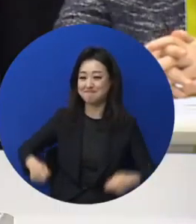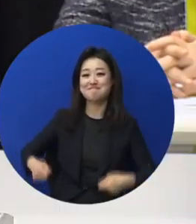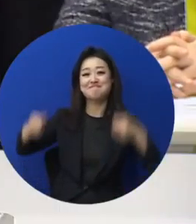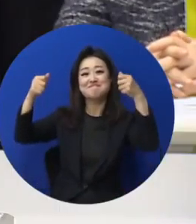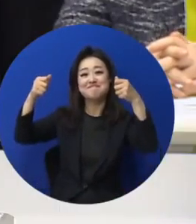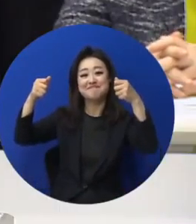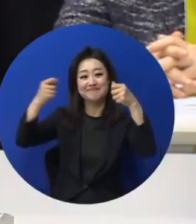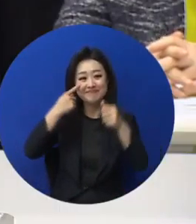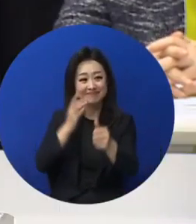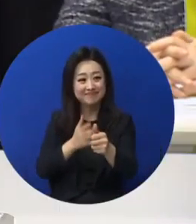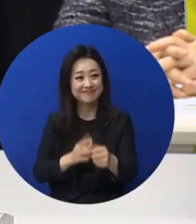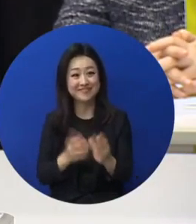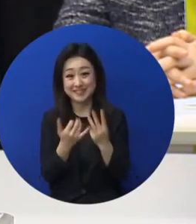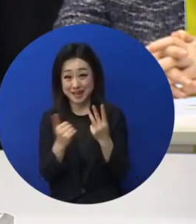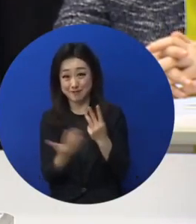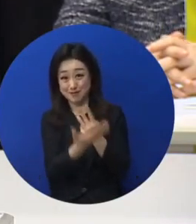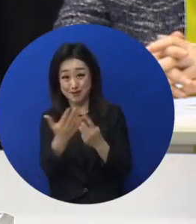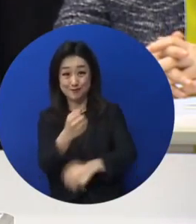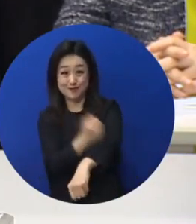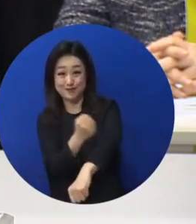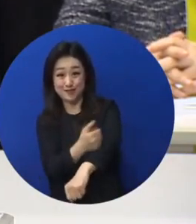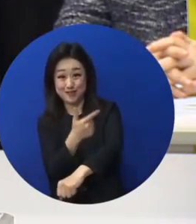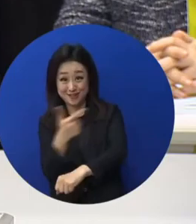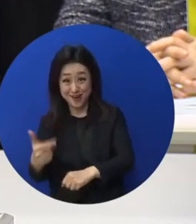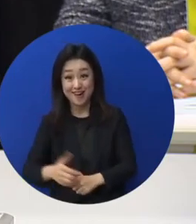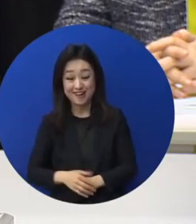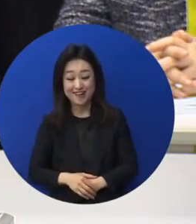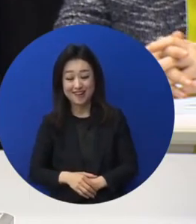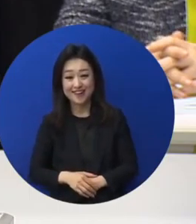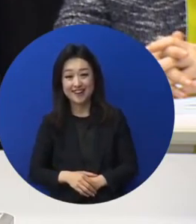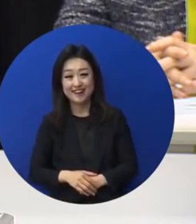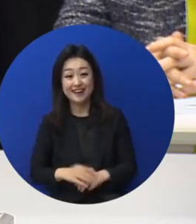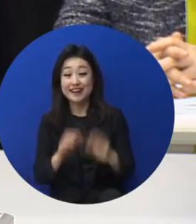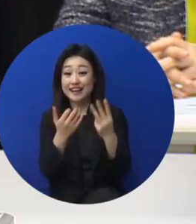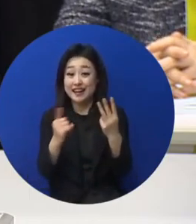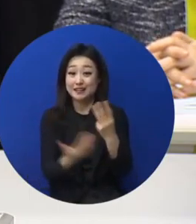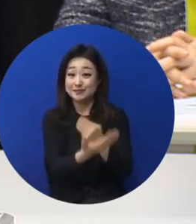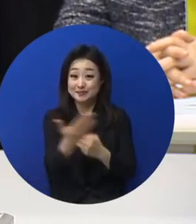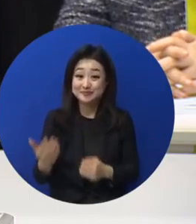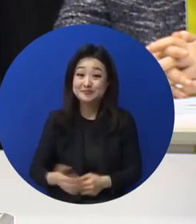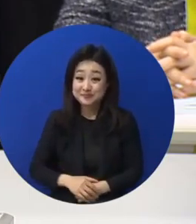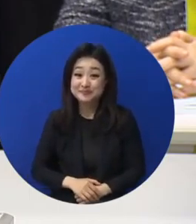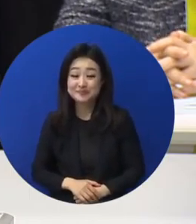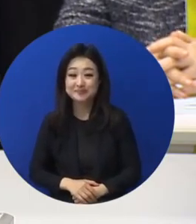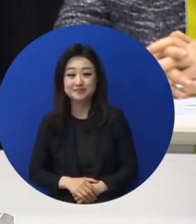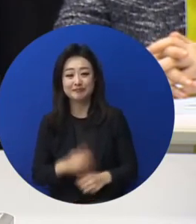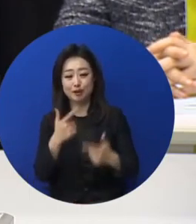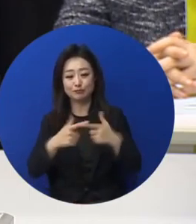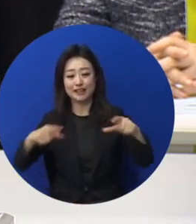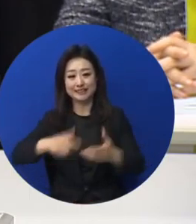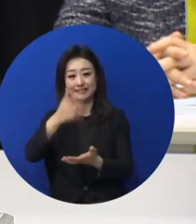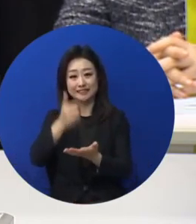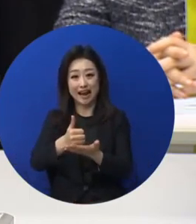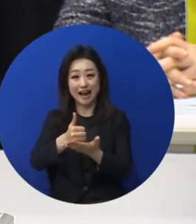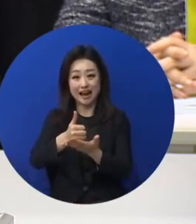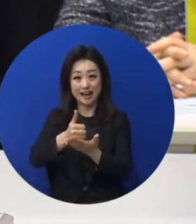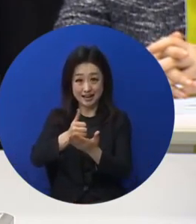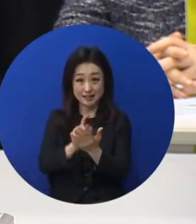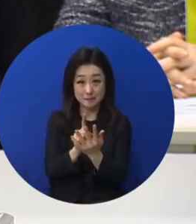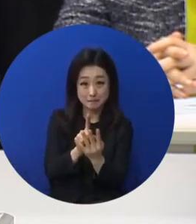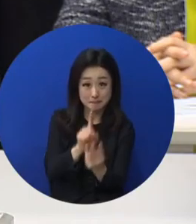분 후보님들 수고 많으셨습니다. 네, 이제 세 분 후보님들이 이제 부산시장이